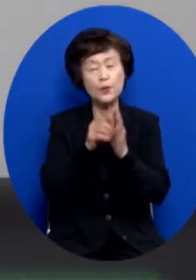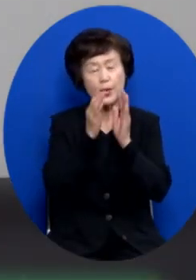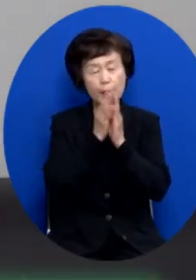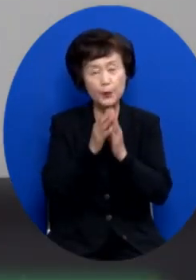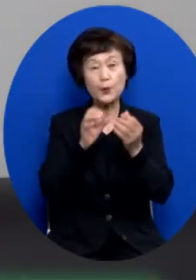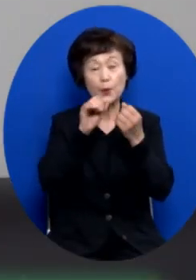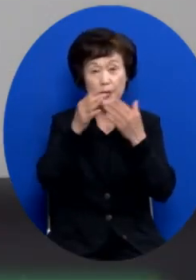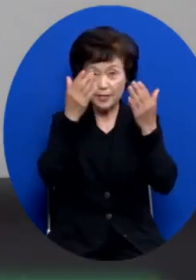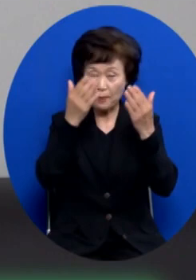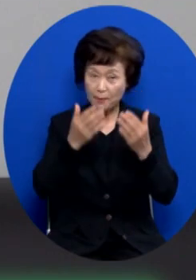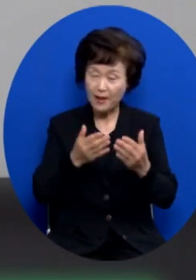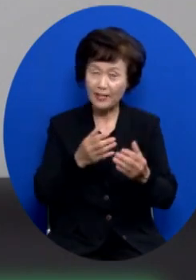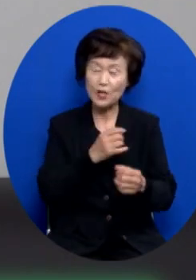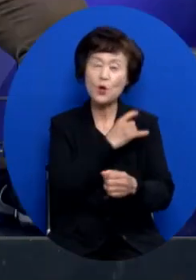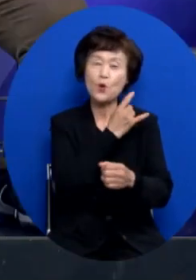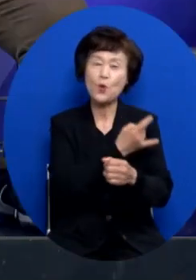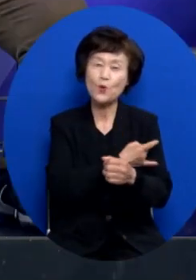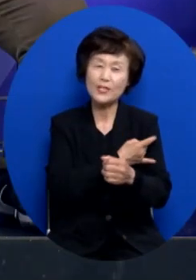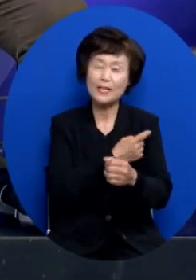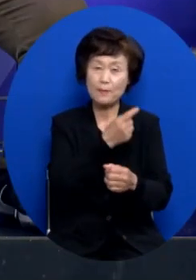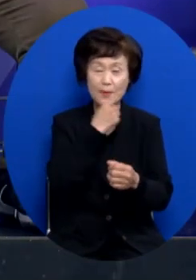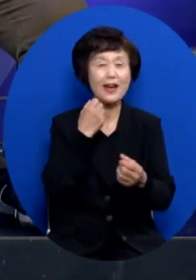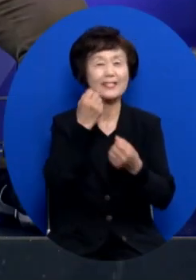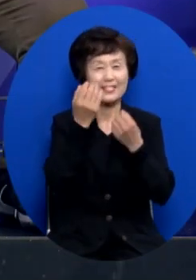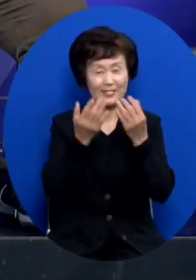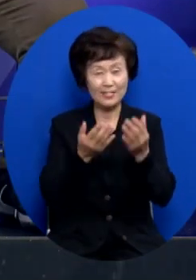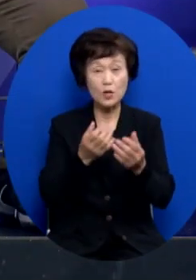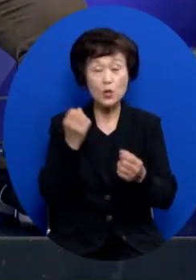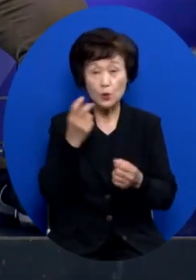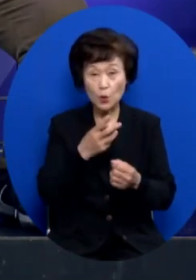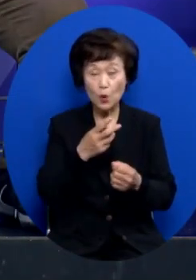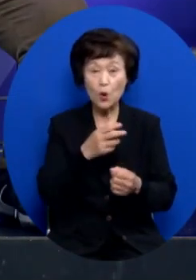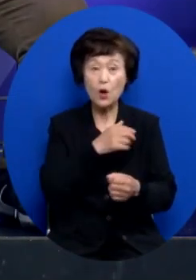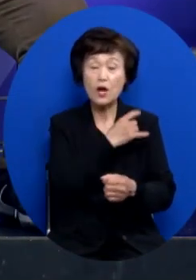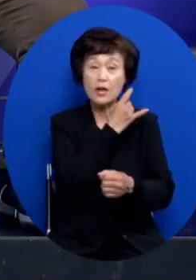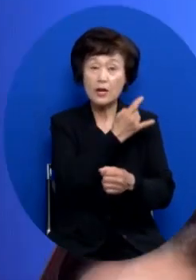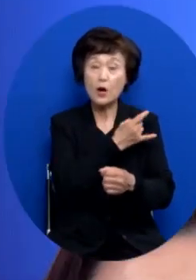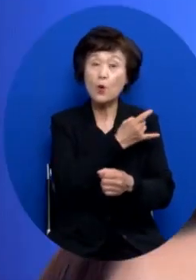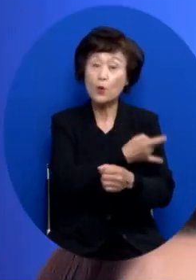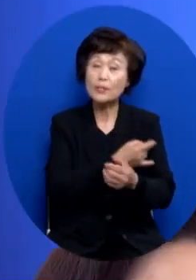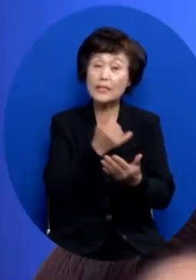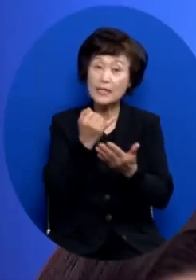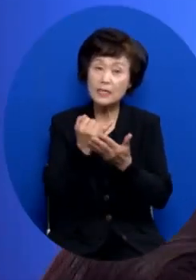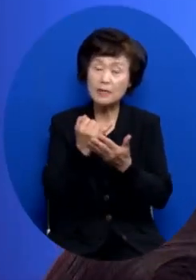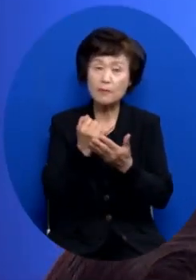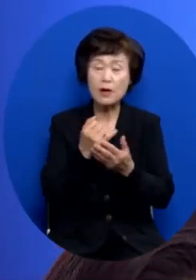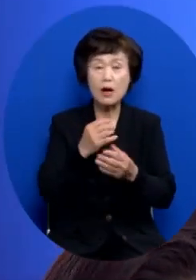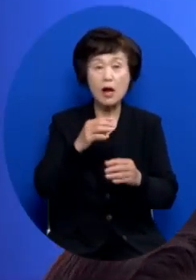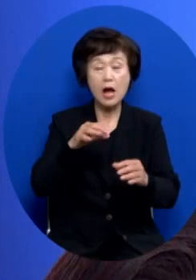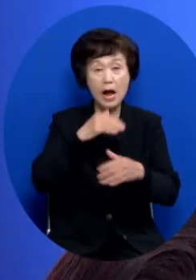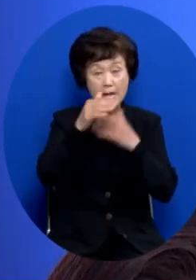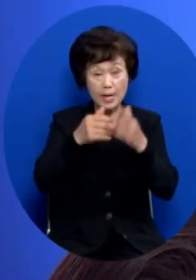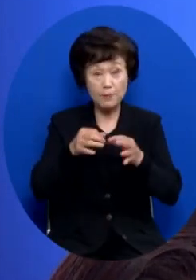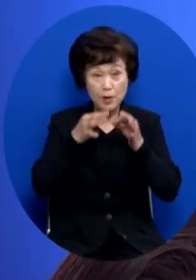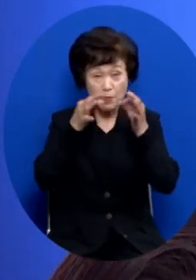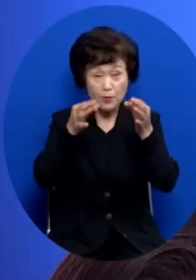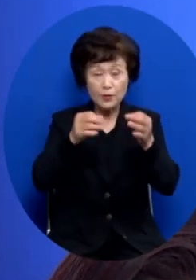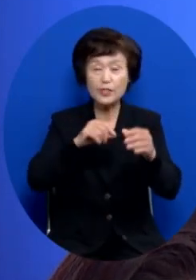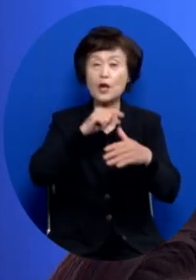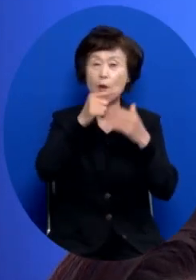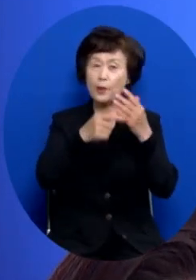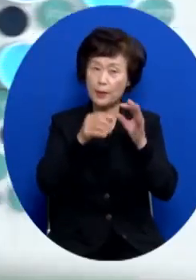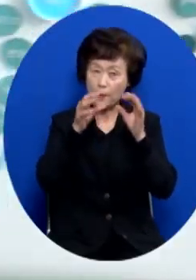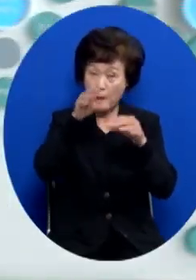권사의 간증이 눈길을 끌었습니다. 정 권사는 3년 동안 콜링갓 내용을 메모한 노트를 공개하며 프로그램에 대한